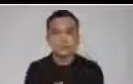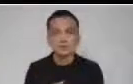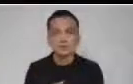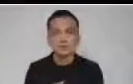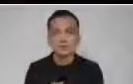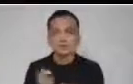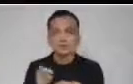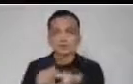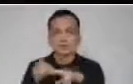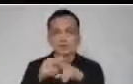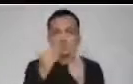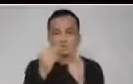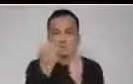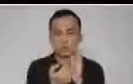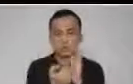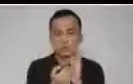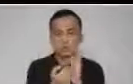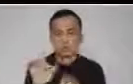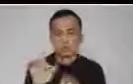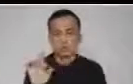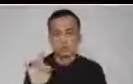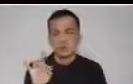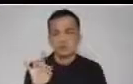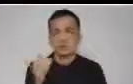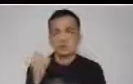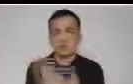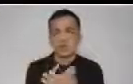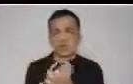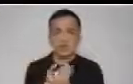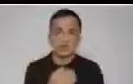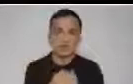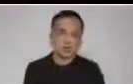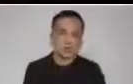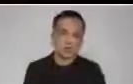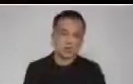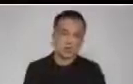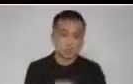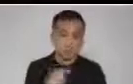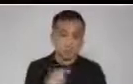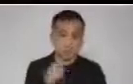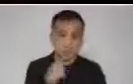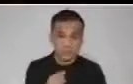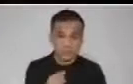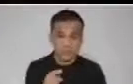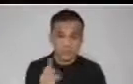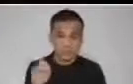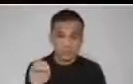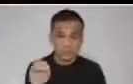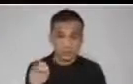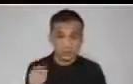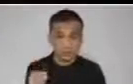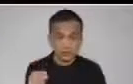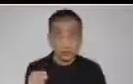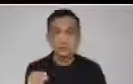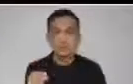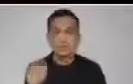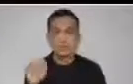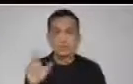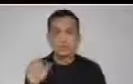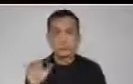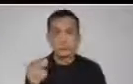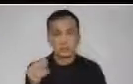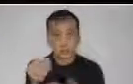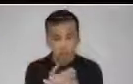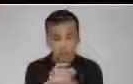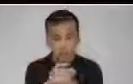Positibo ang Agriculture Department na malapit nang mawakasan ang problema ng bansa kontra African swine fever.